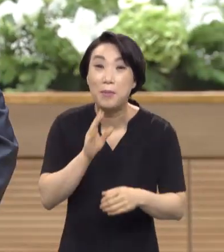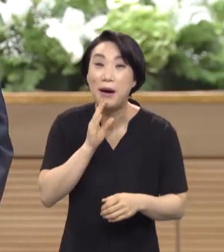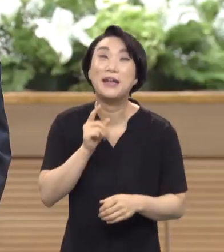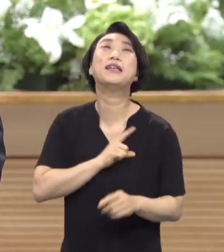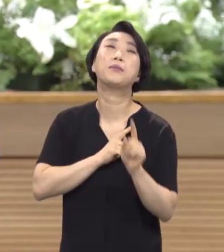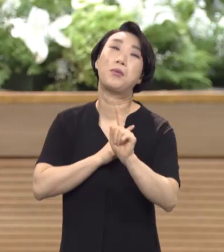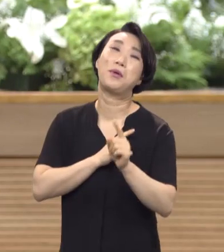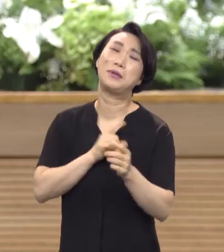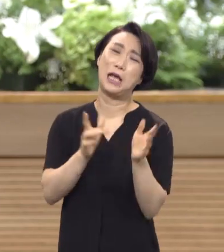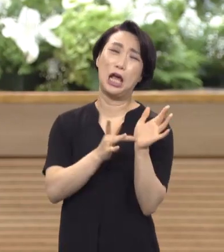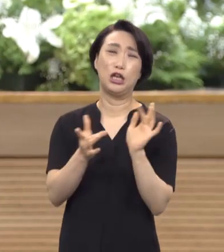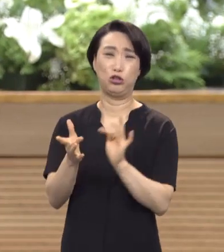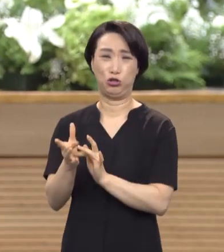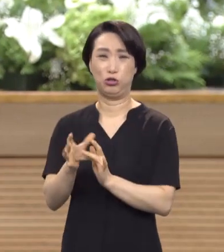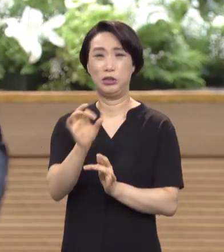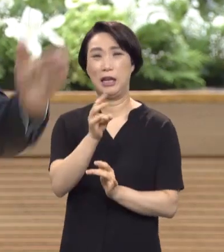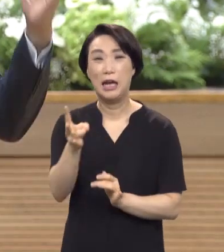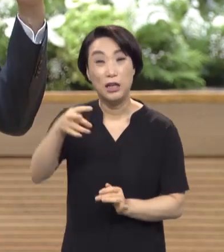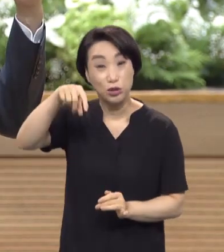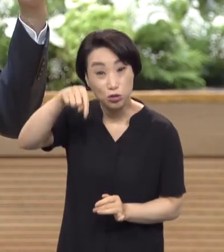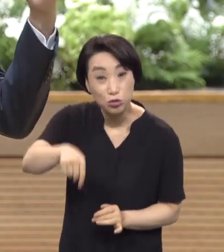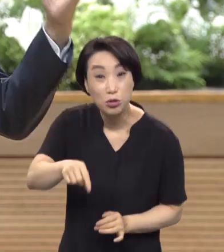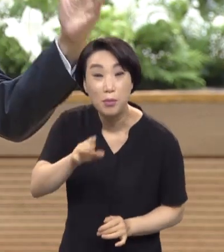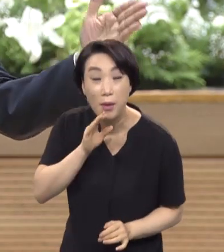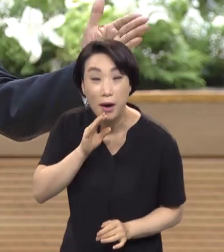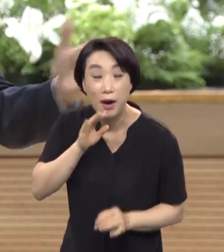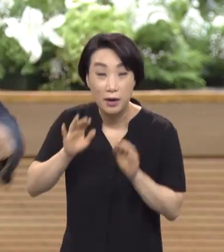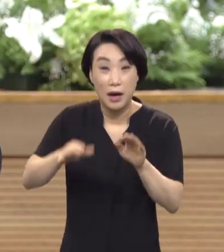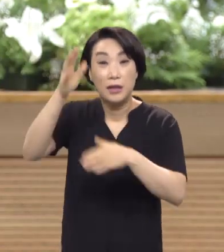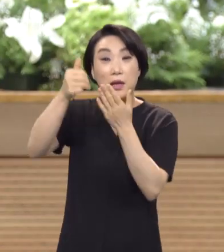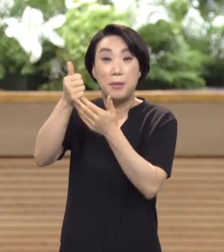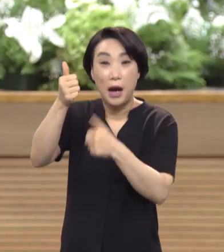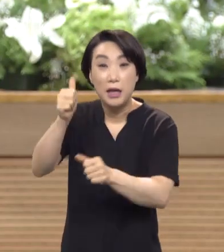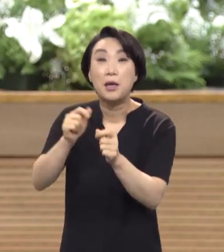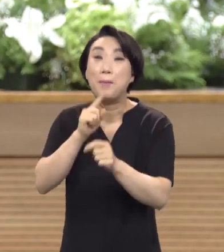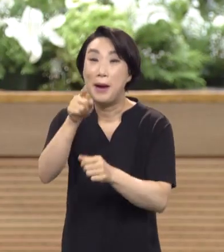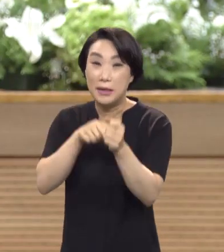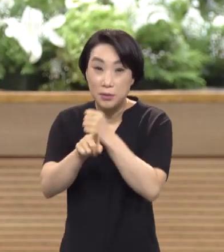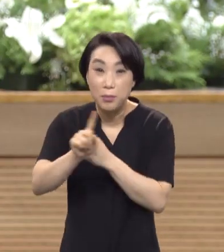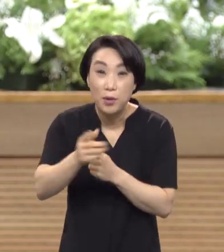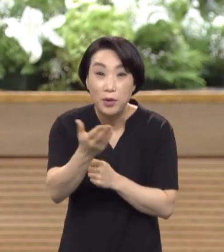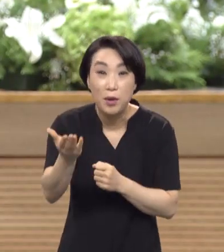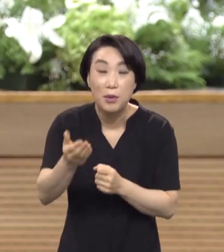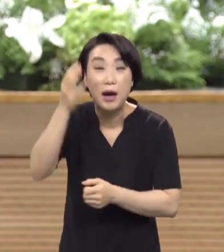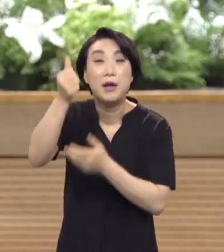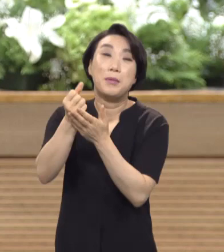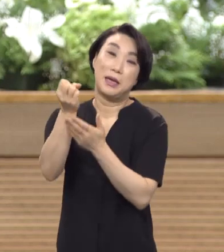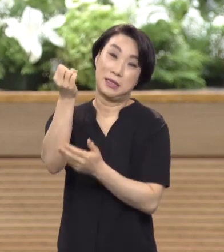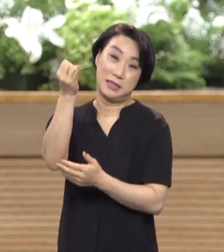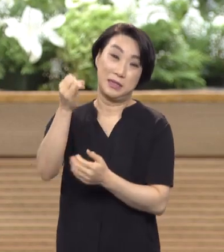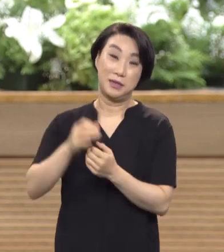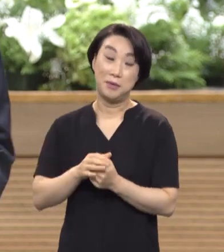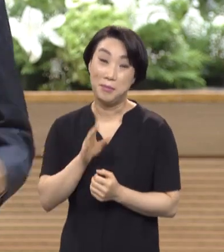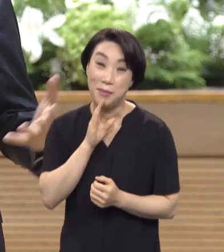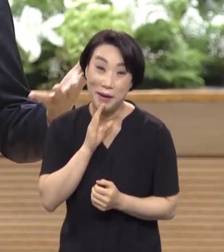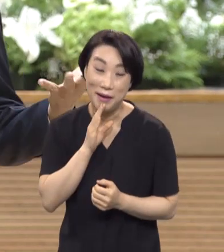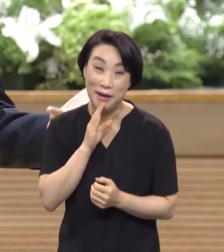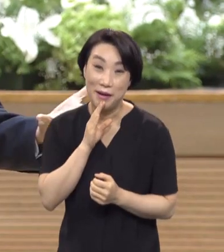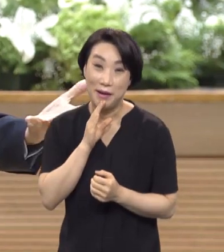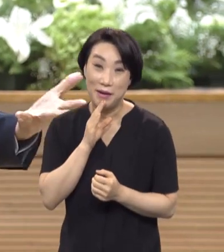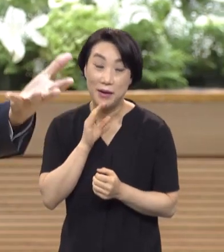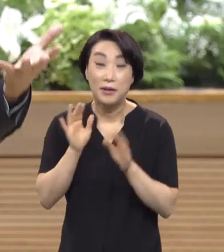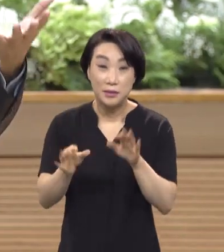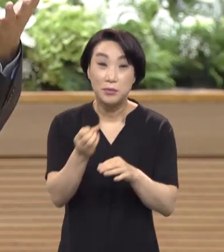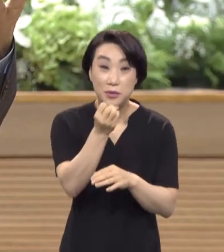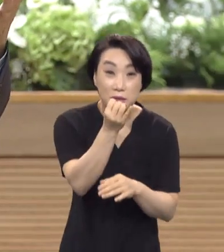이름을 예수라고 했어요. 그런데 하나님의 아들이란 말은 하나님의 씨란 말입니다. 그럼